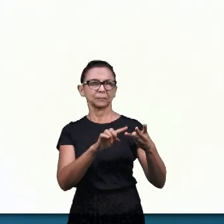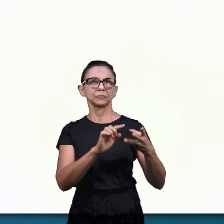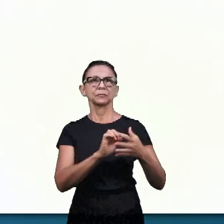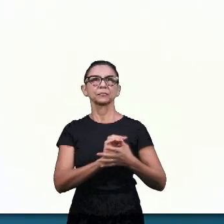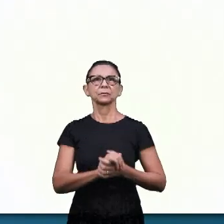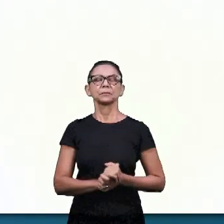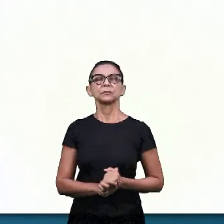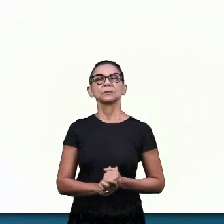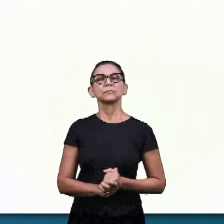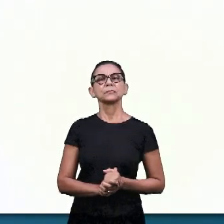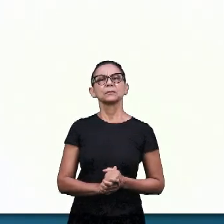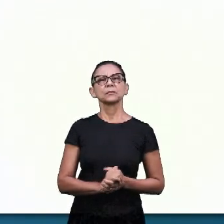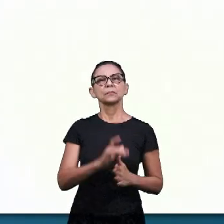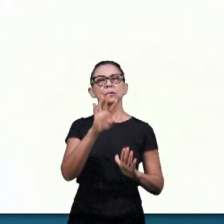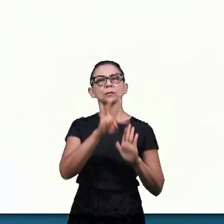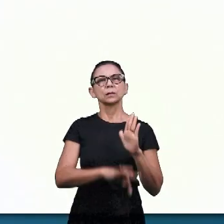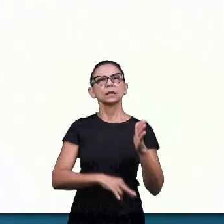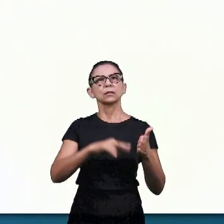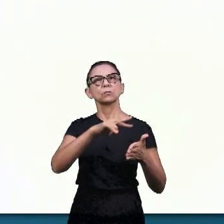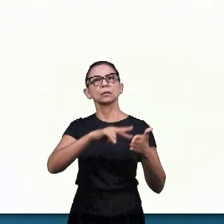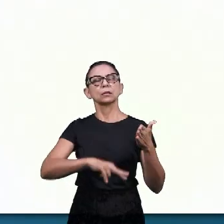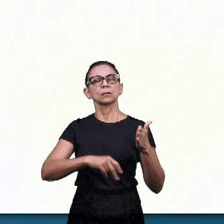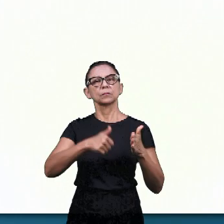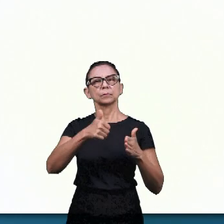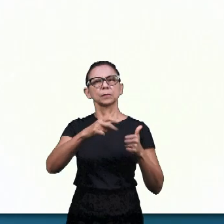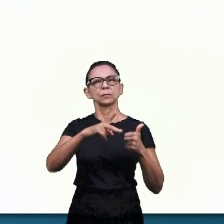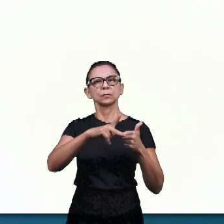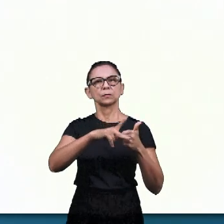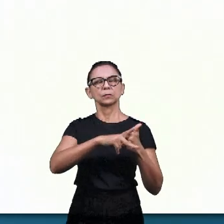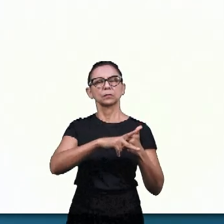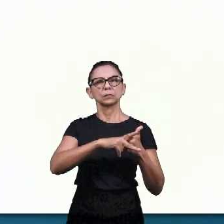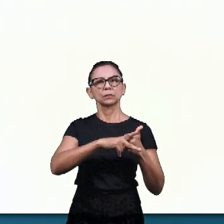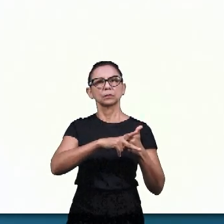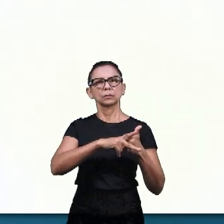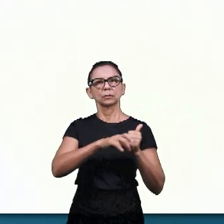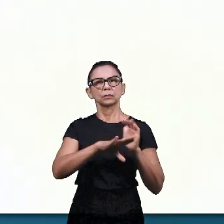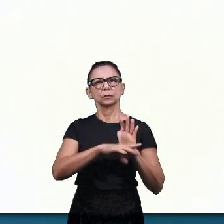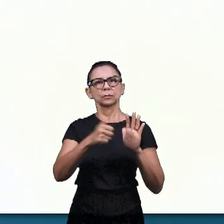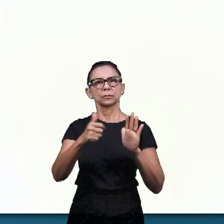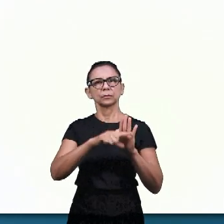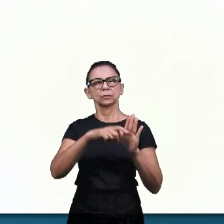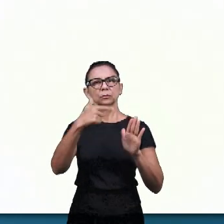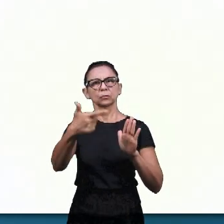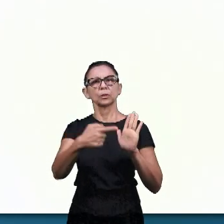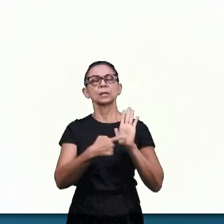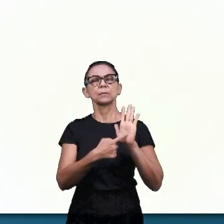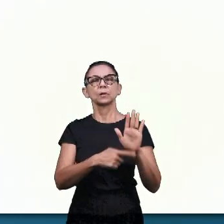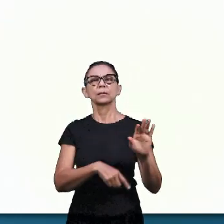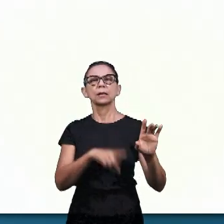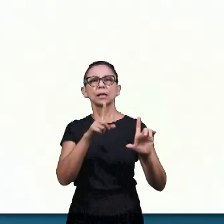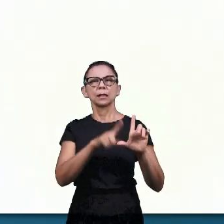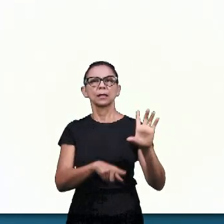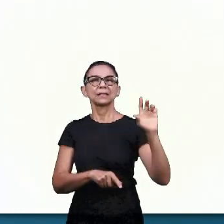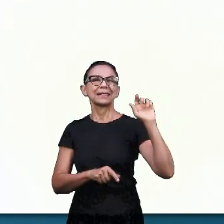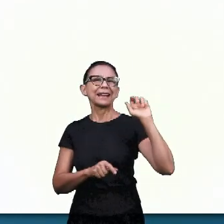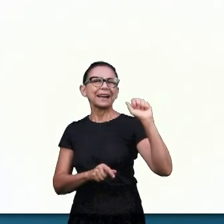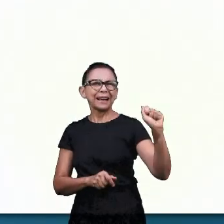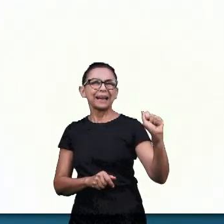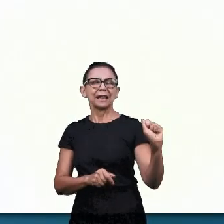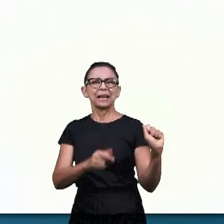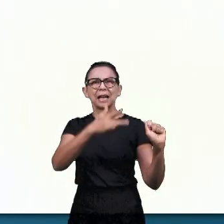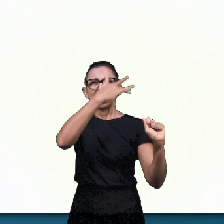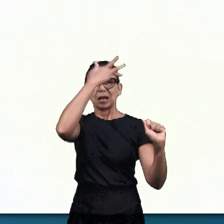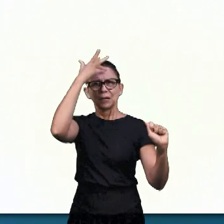la lecture du texte, sur texte 1 Pierre 1, 2, répondez A. L'homme peut renier le projet